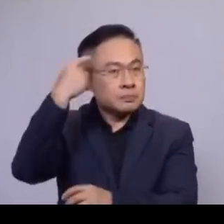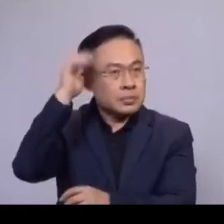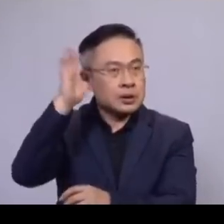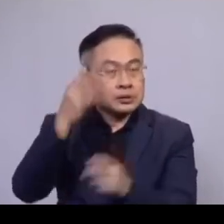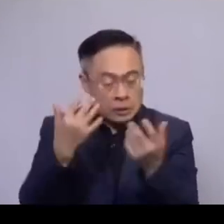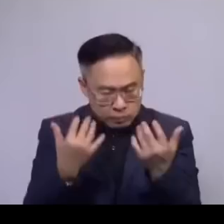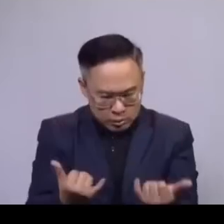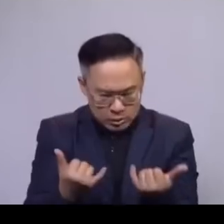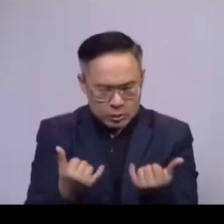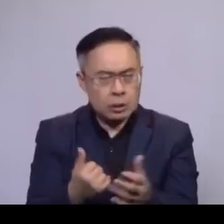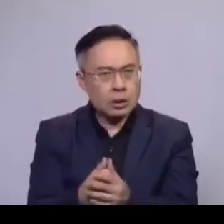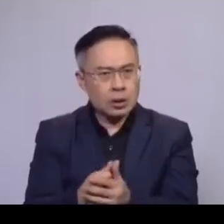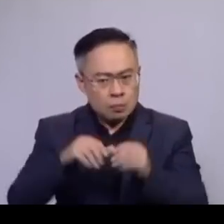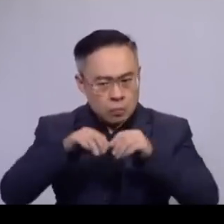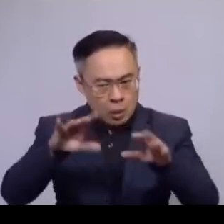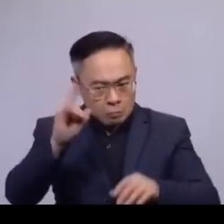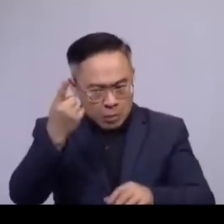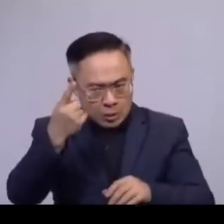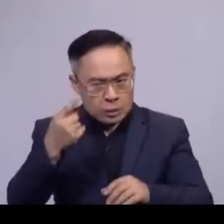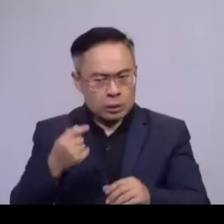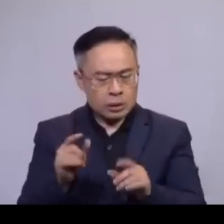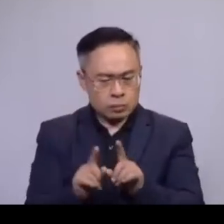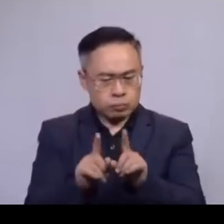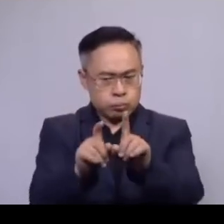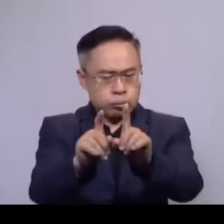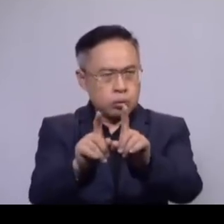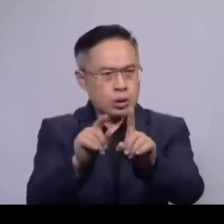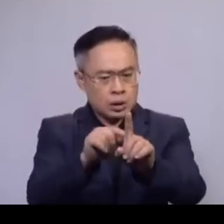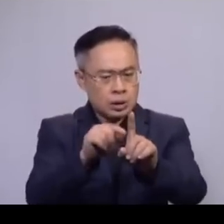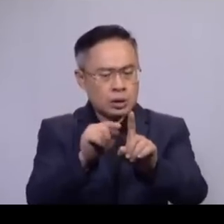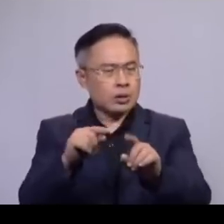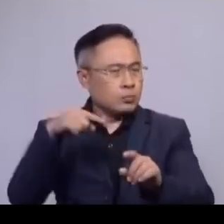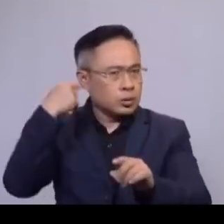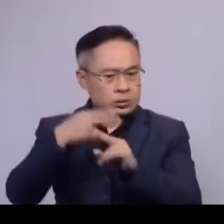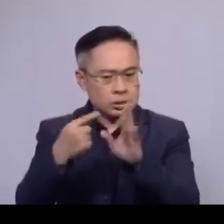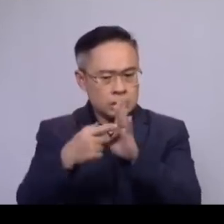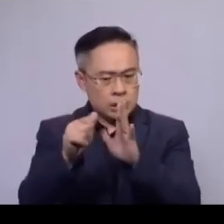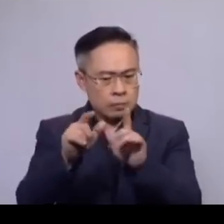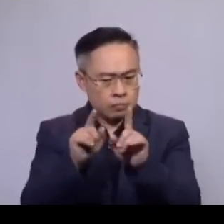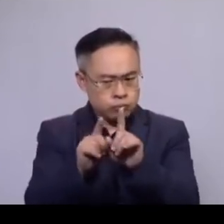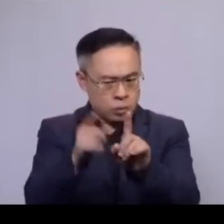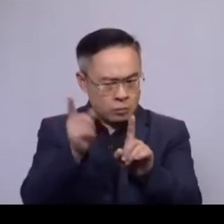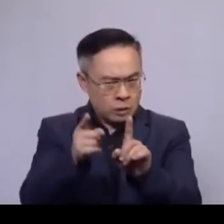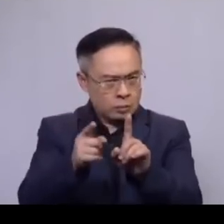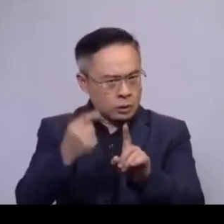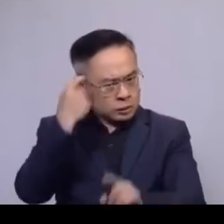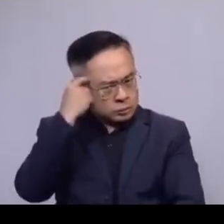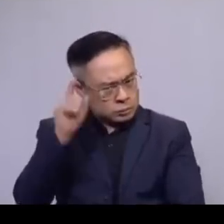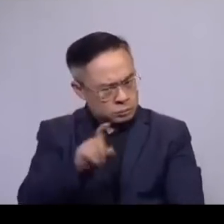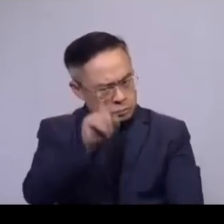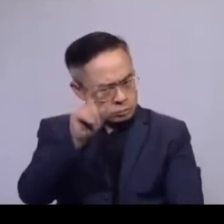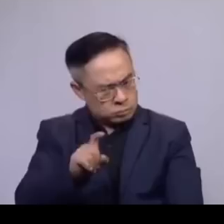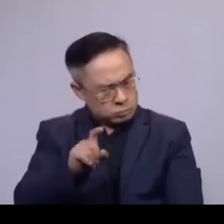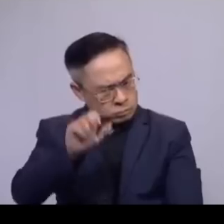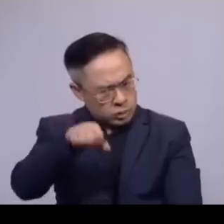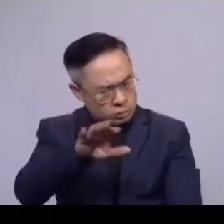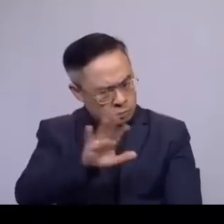ข่าวการเสียชีวิตของคุณก้อยนะฮะรายล่าสุดเนี่ยนะฮะก็เลยเกิดความสงสัยขึ้นนะครับ